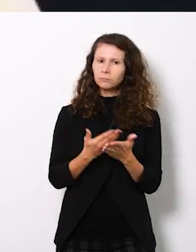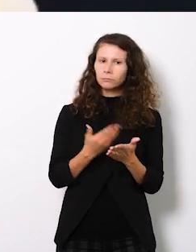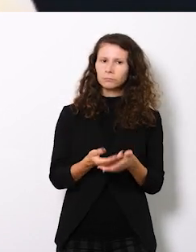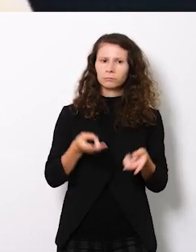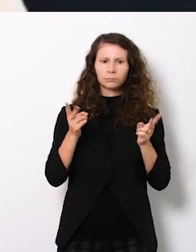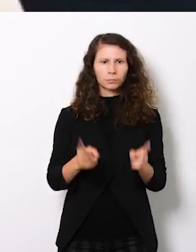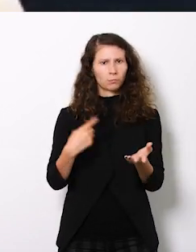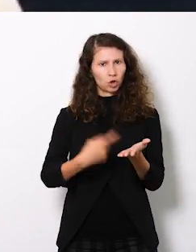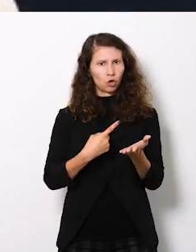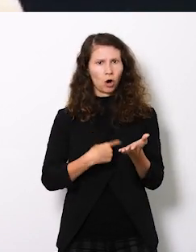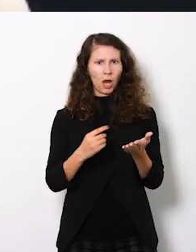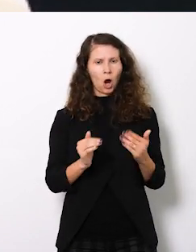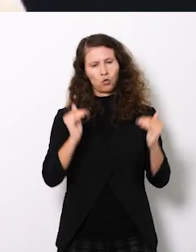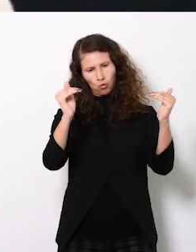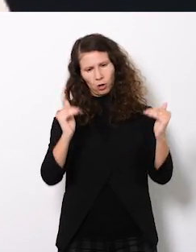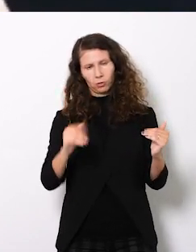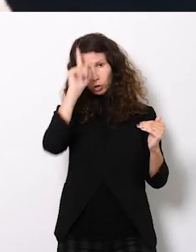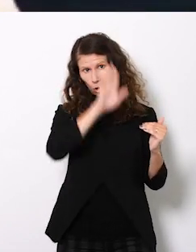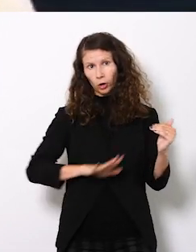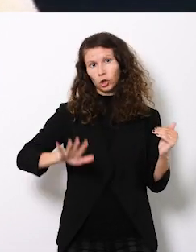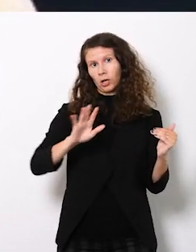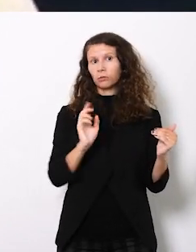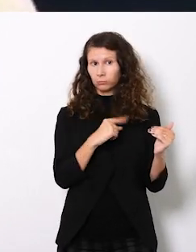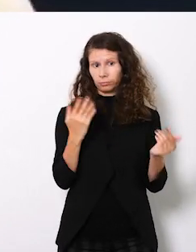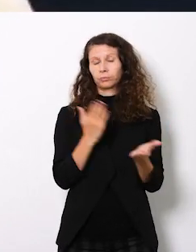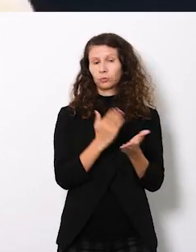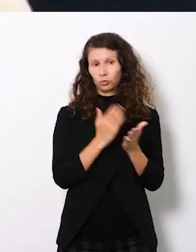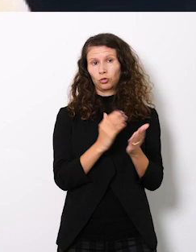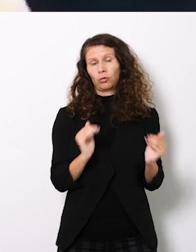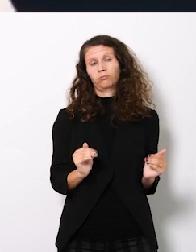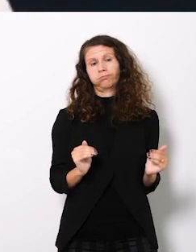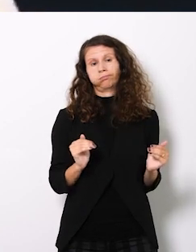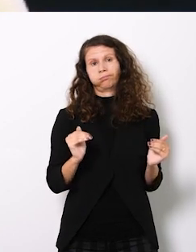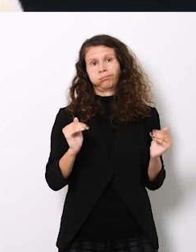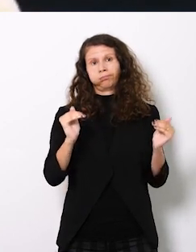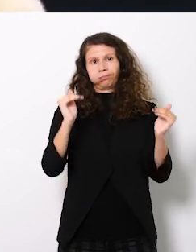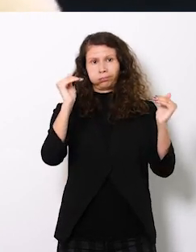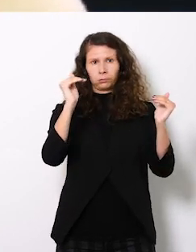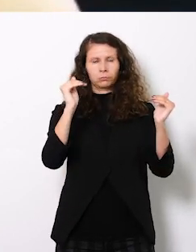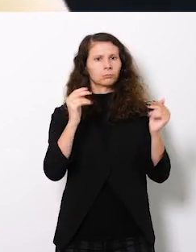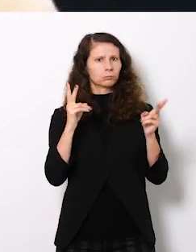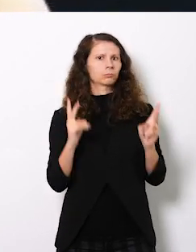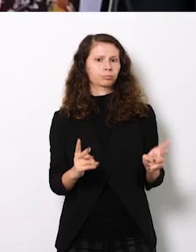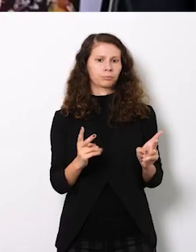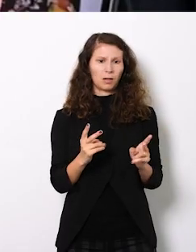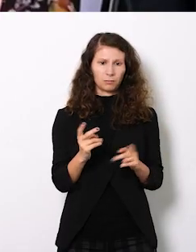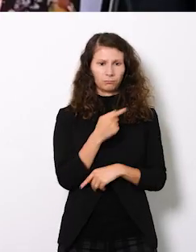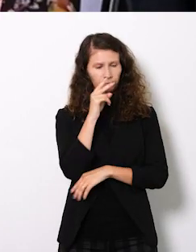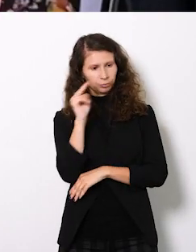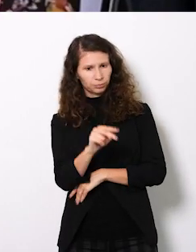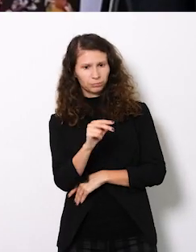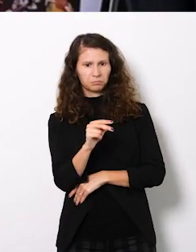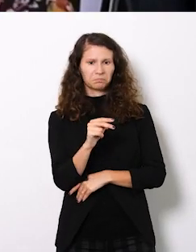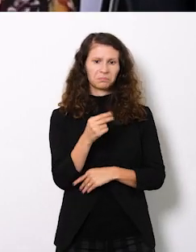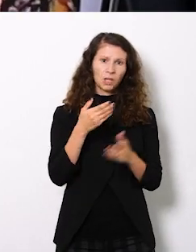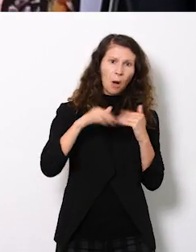Steuern angeht, in Deutschland bereits an einem Punkt angekommen, wo es aus unserer Sicht zumindest keine Notwendigkeit gibt, das noch